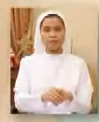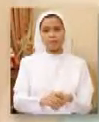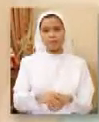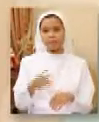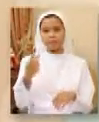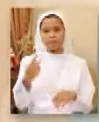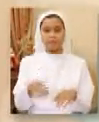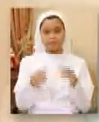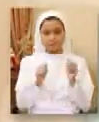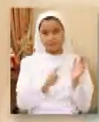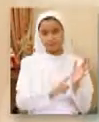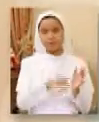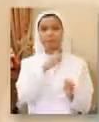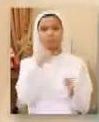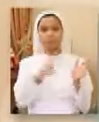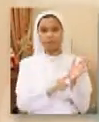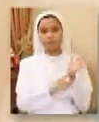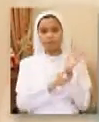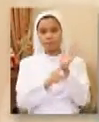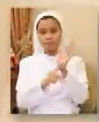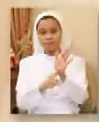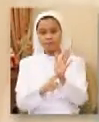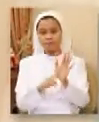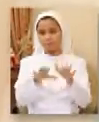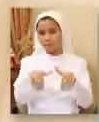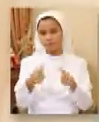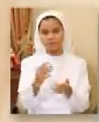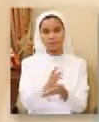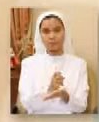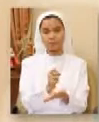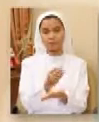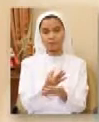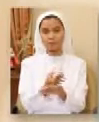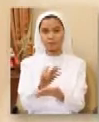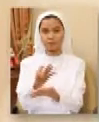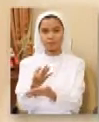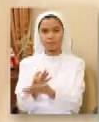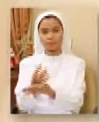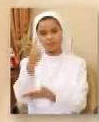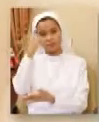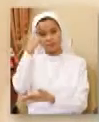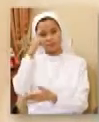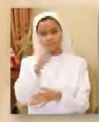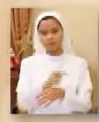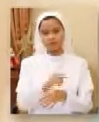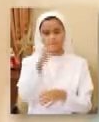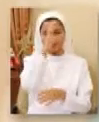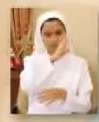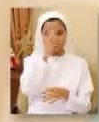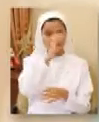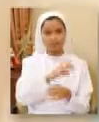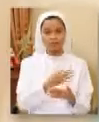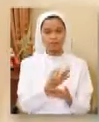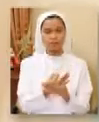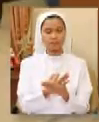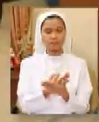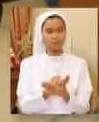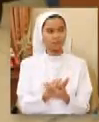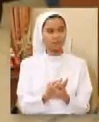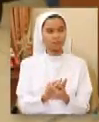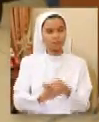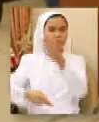Yes po. Para kung talagang kinakailangan. Yes, at saka kasi meron tayong mga historical places. Opo, opo. And second, tinitignan